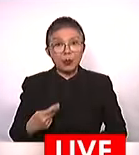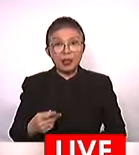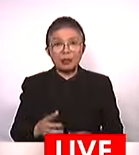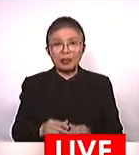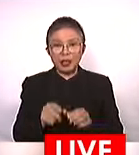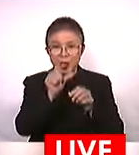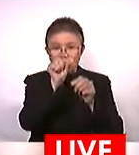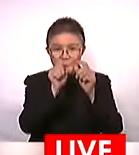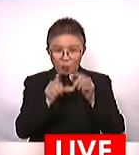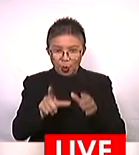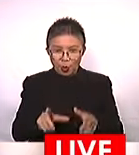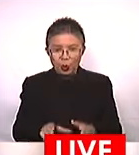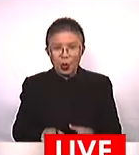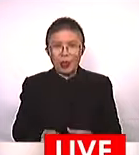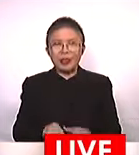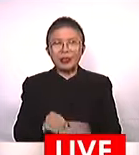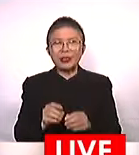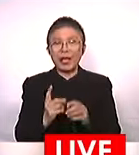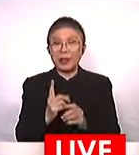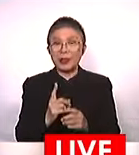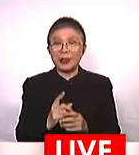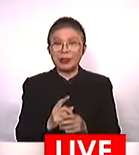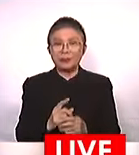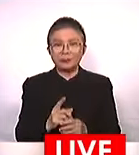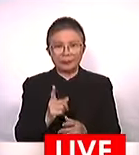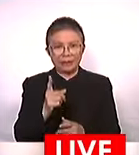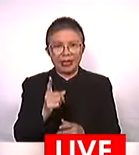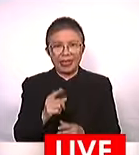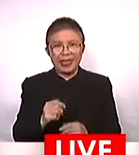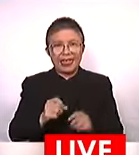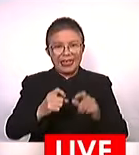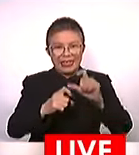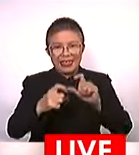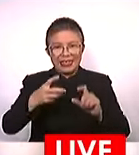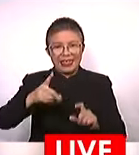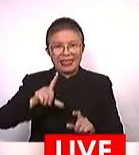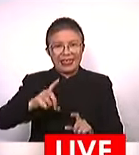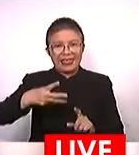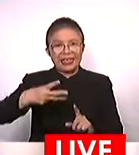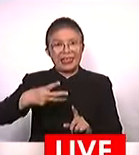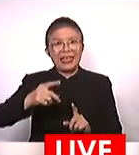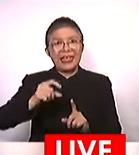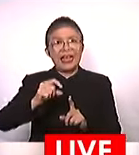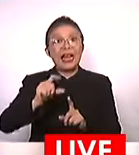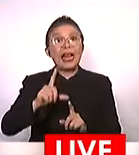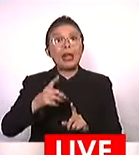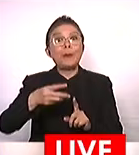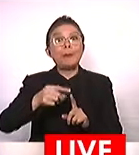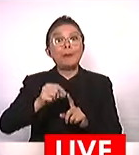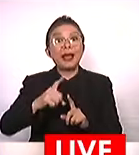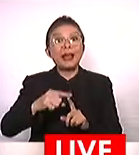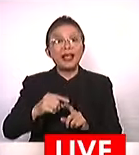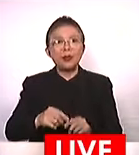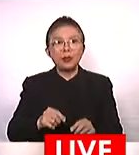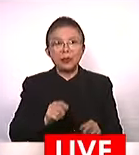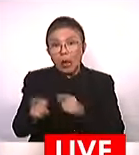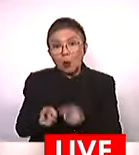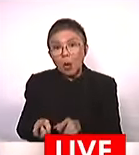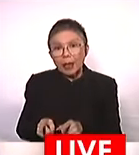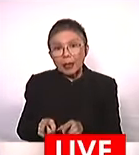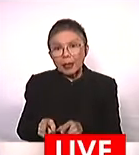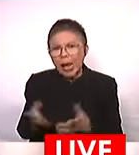seperti botol dengan tutupnya jangan salah selepet itu disrupsi disrupsi